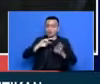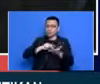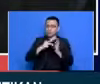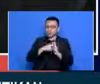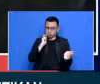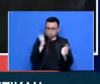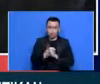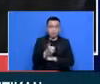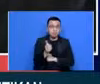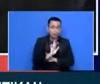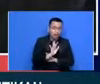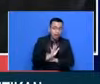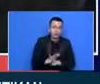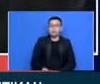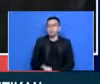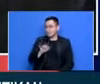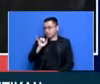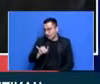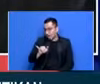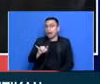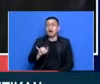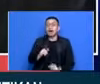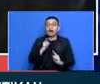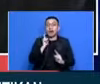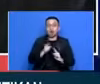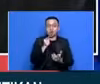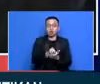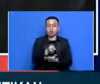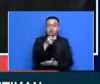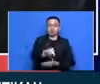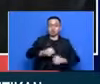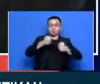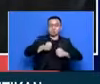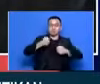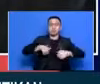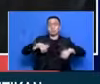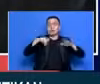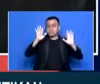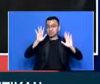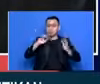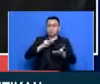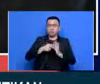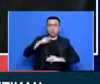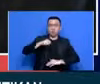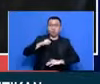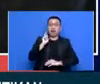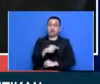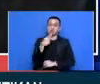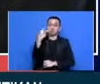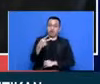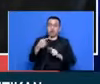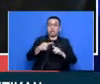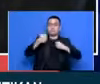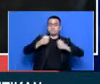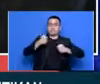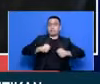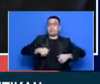sampai ada kesalahan dalam konteks putusan bebas itu dalam teori hukum ada bebas murni dan tidak murni dalam kasus ini tampaknya bebas tidak